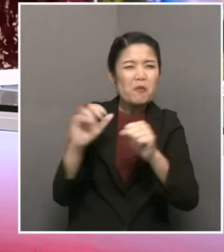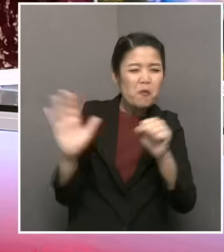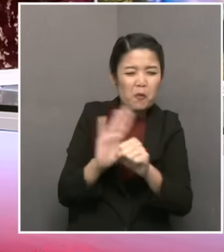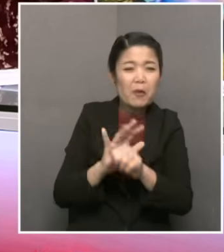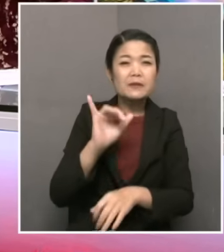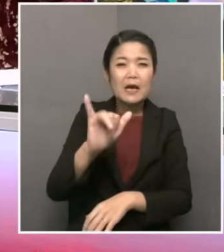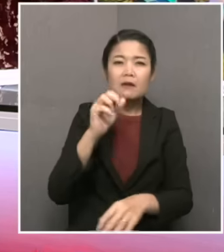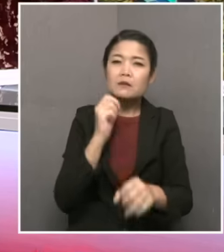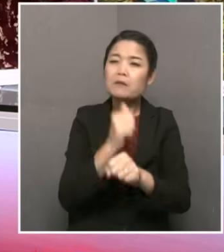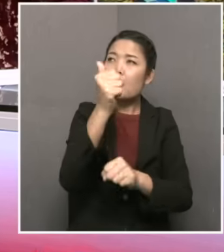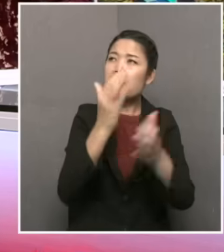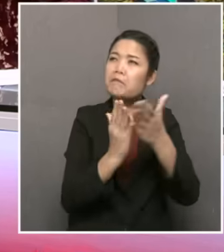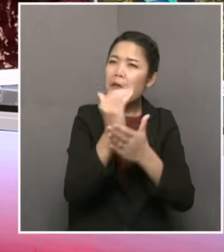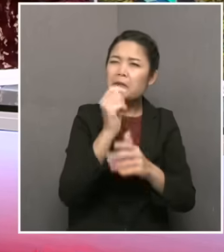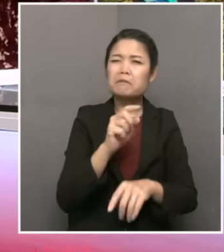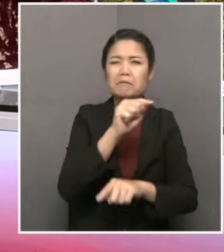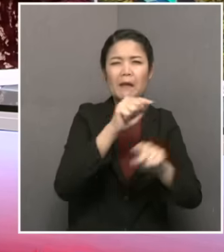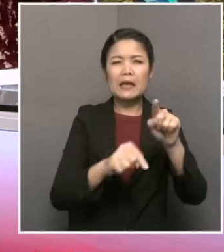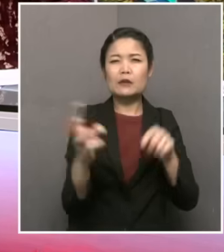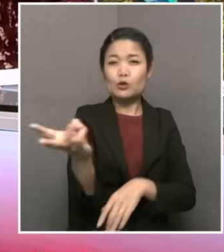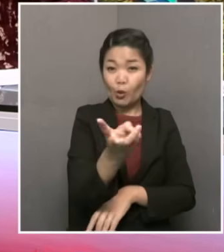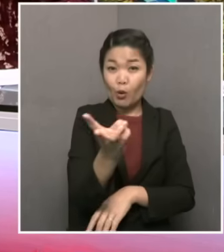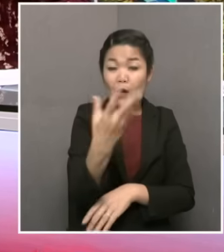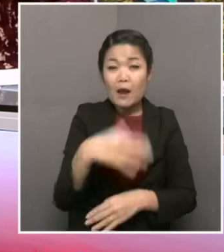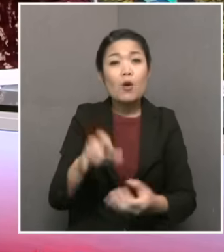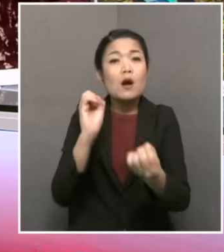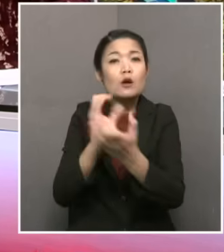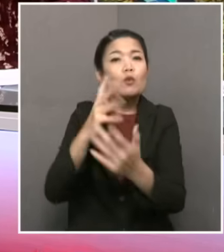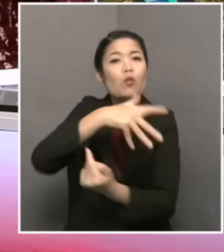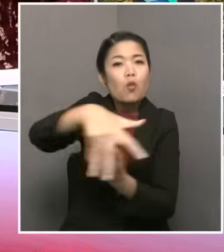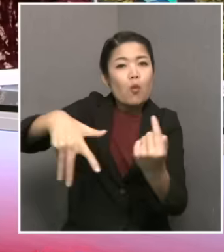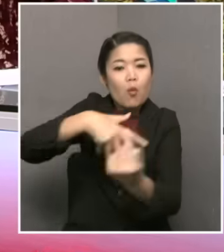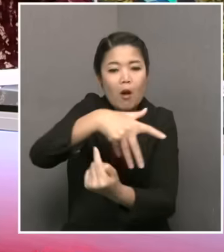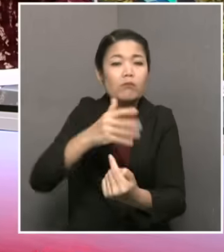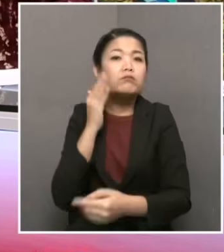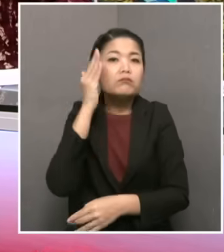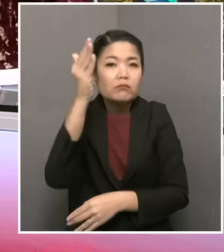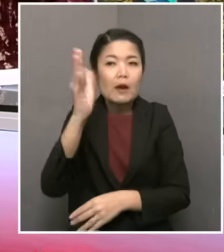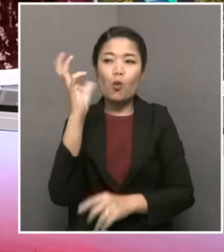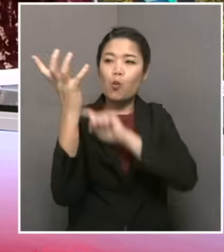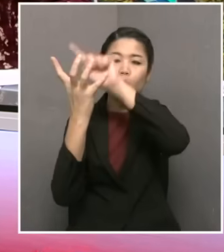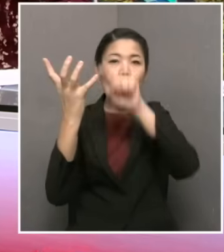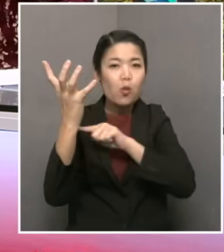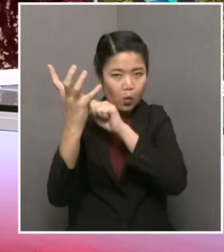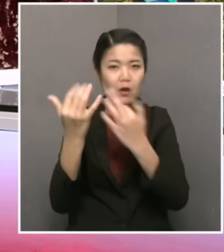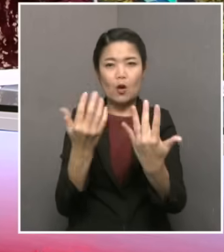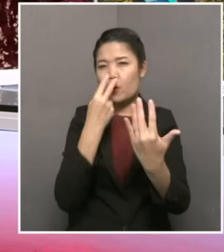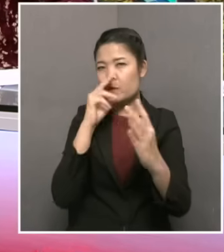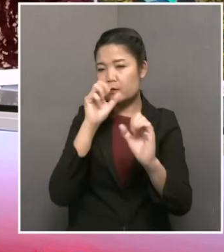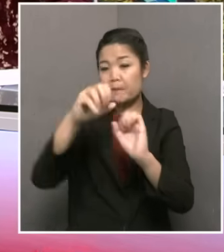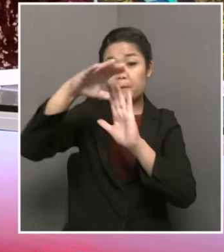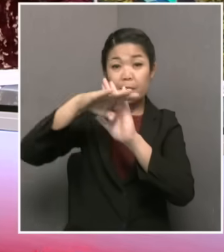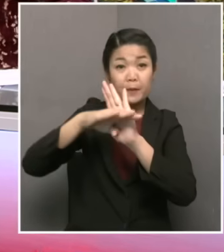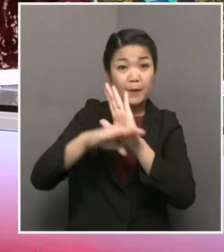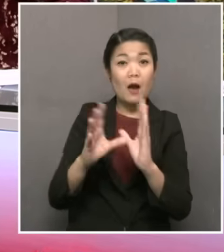ำได้ไม่กี่เปอร์เซ็นต์เท่านั้นแล้วก็สิ่งสุดท้ายเนี่ยก็คือผลกระทบด้านสิ่งแวดล้อมที่จะเกิดขึ้นกับทั่วโลกนั่นเองนะคะเดี๋ยวรอดูว่ารายละเอียดการประชุ